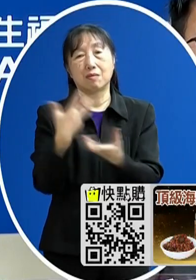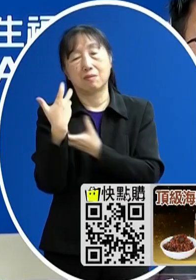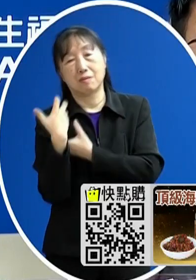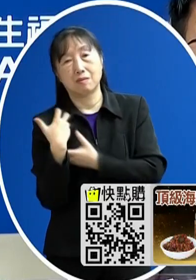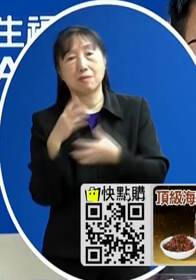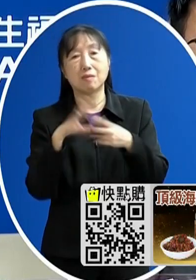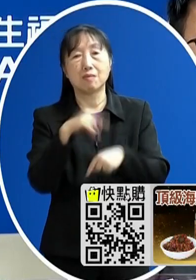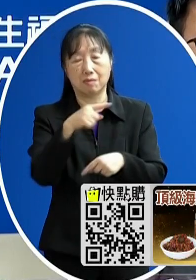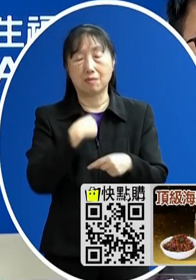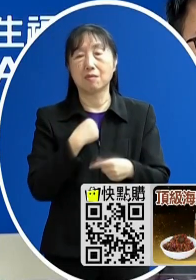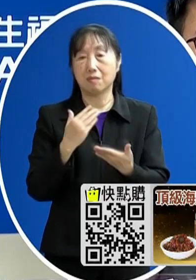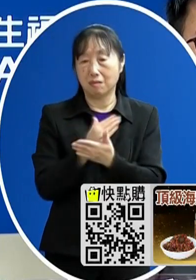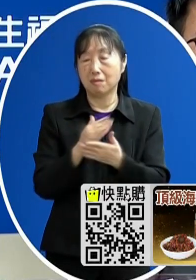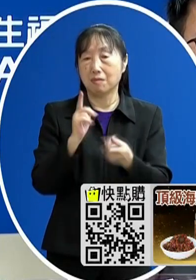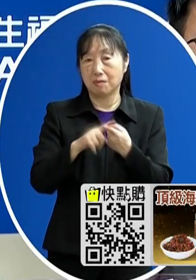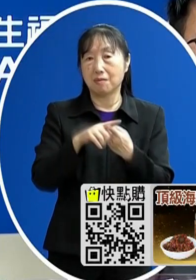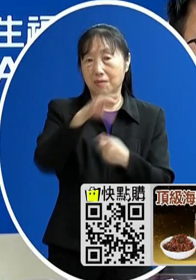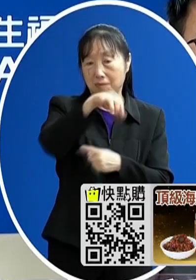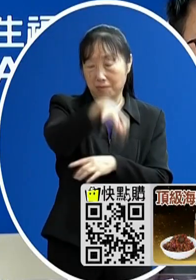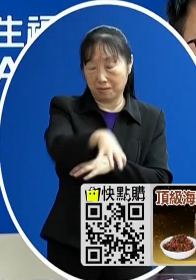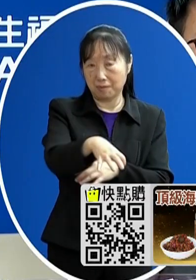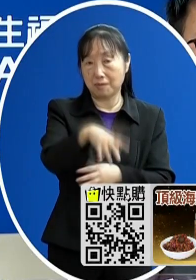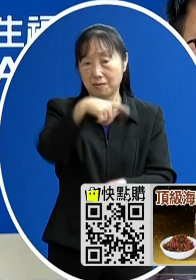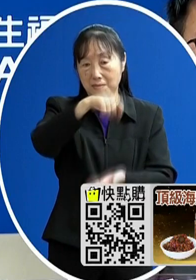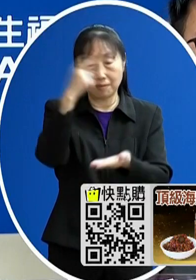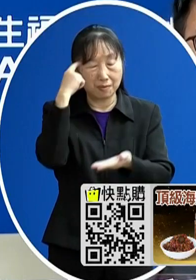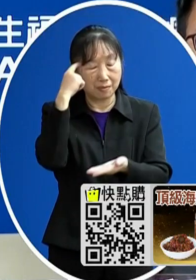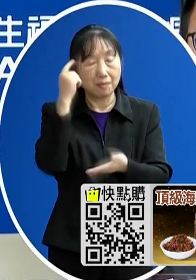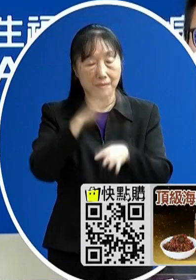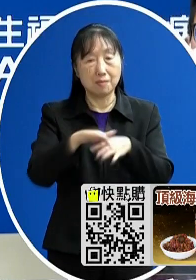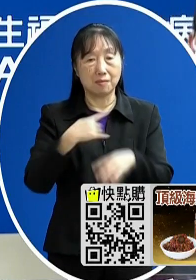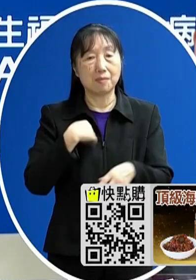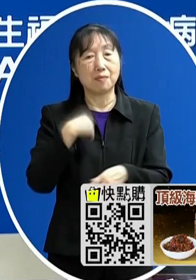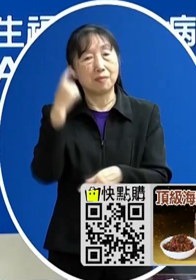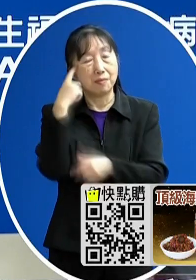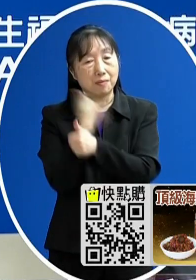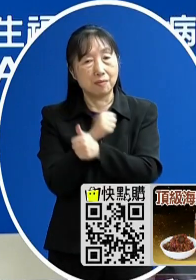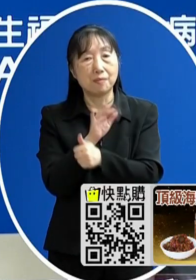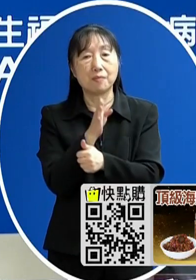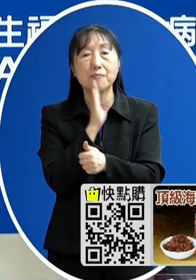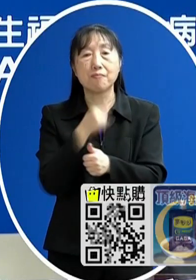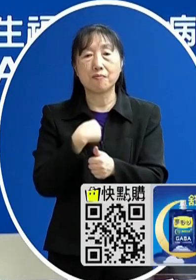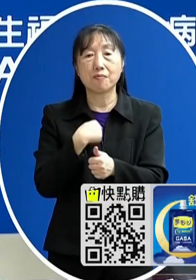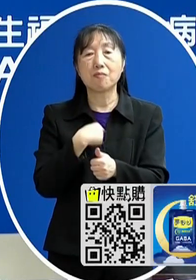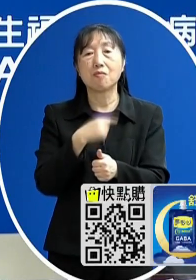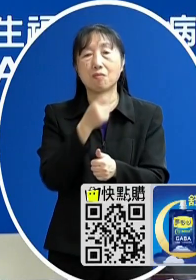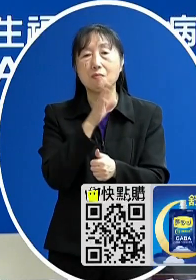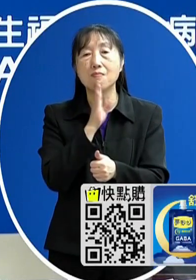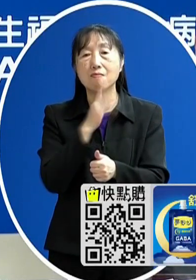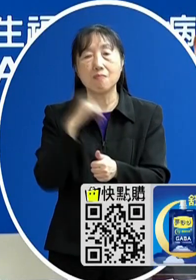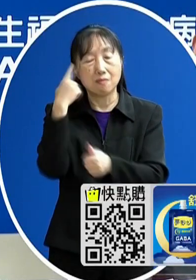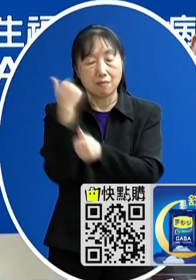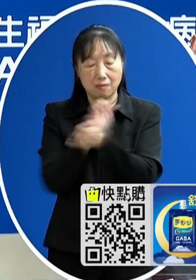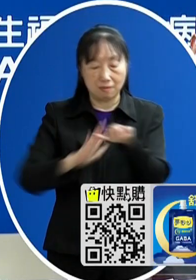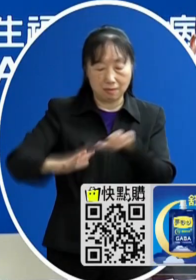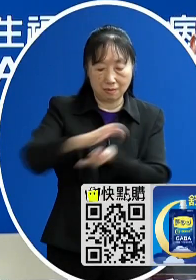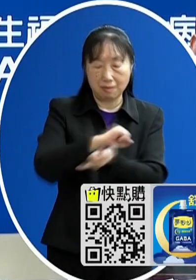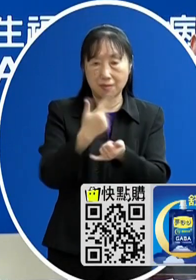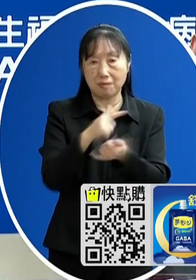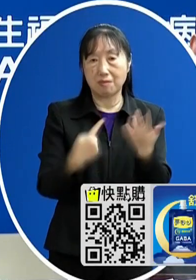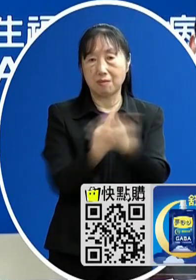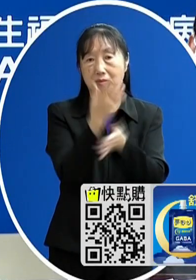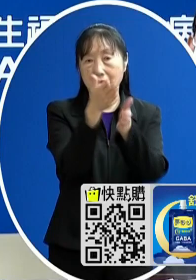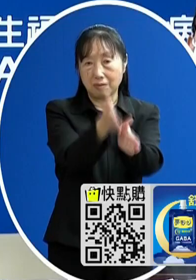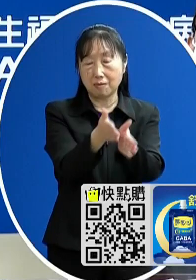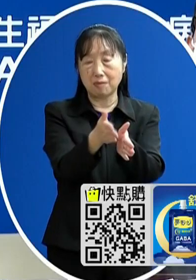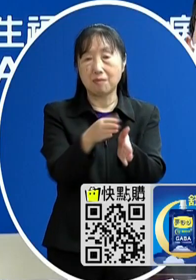策，地方当然有些政策的建议，我们绝对会参考，但是中央要考虑到是全台湾、全国的一个事务，怎